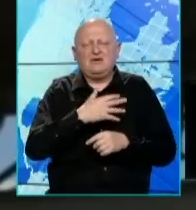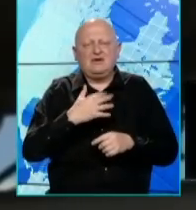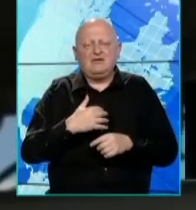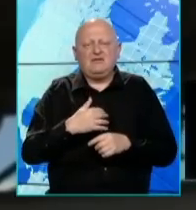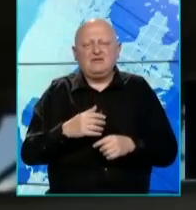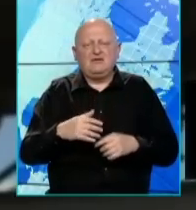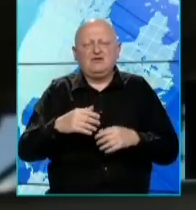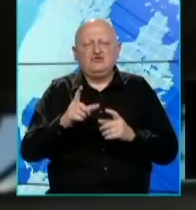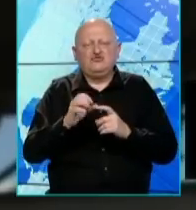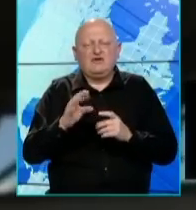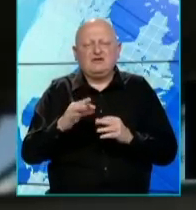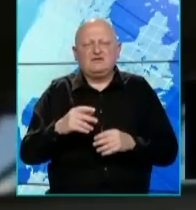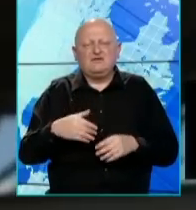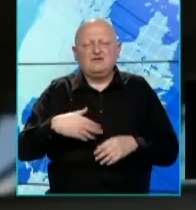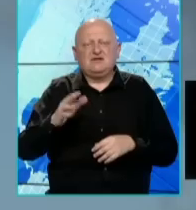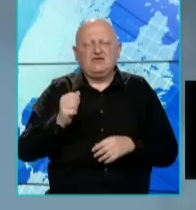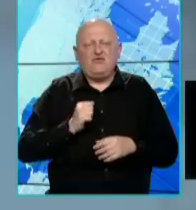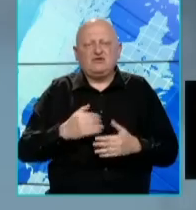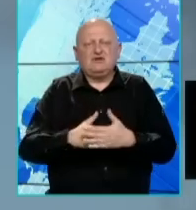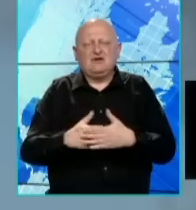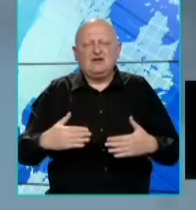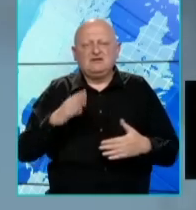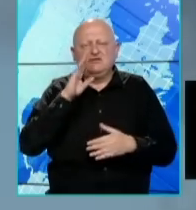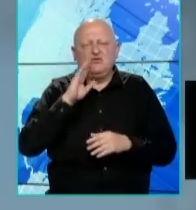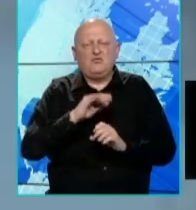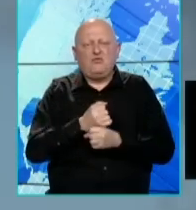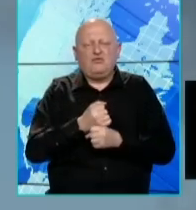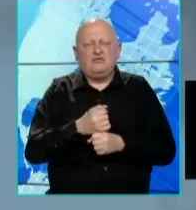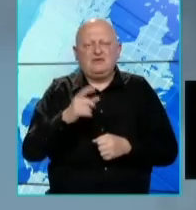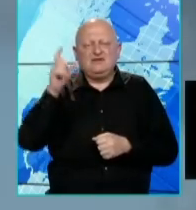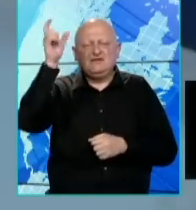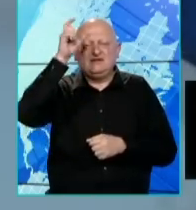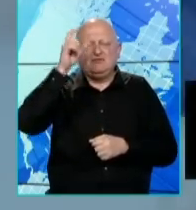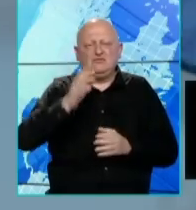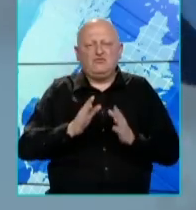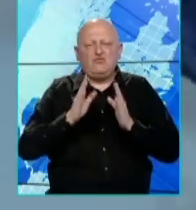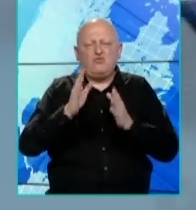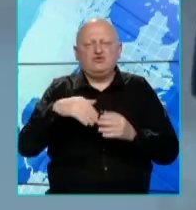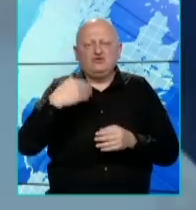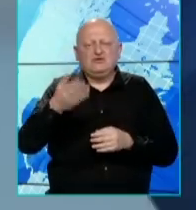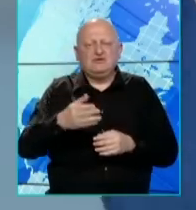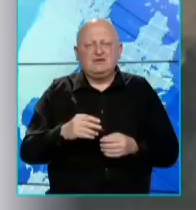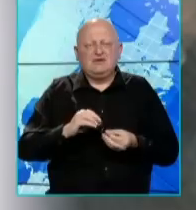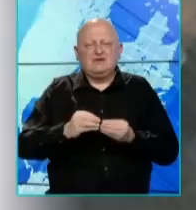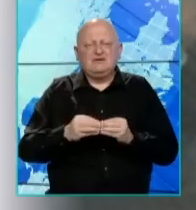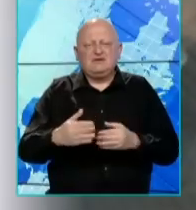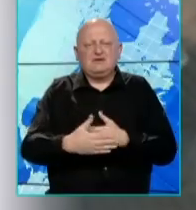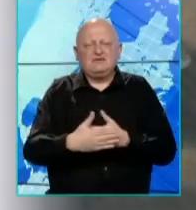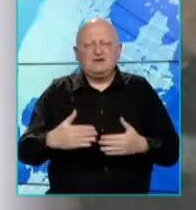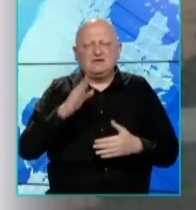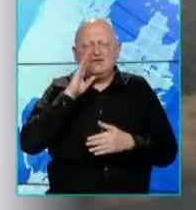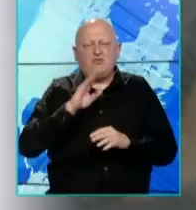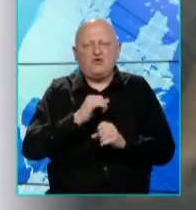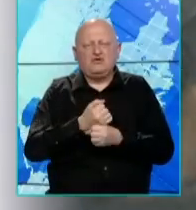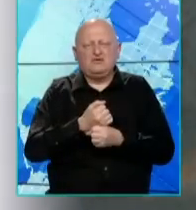Hrvatskih suverenista o slanju vojske na granicu sa Bosnom i Hercegovinom i Srbijom, upućenog nakon nedavnog incidenta na granici sa